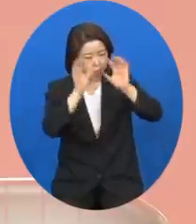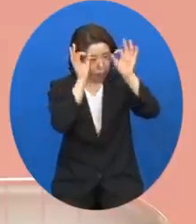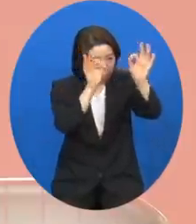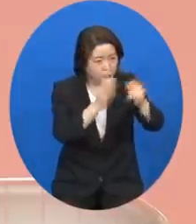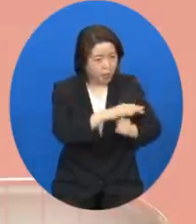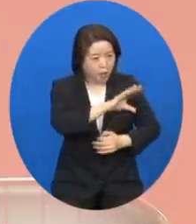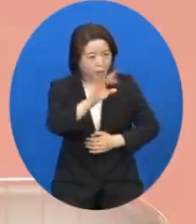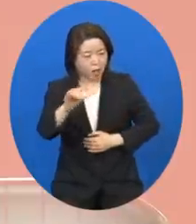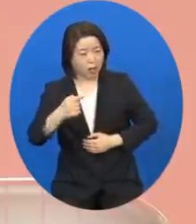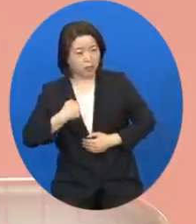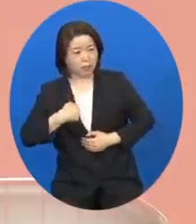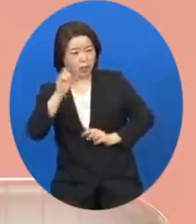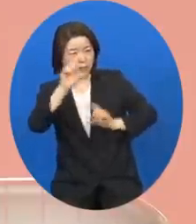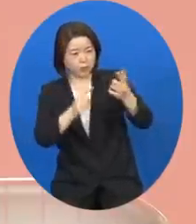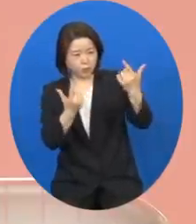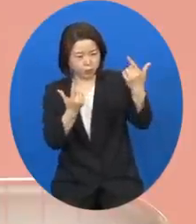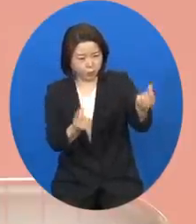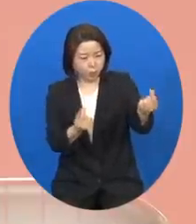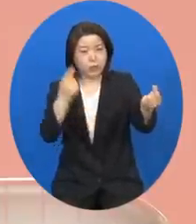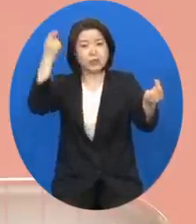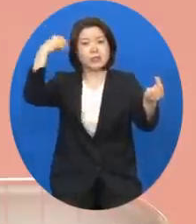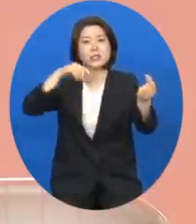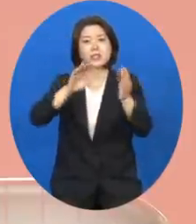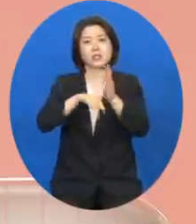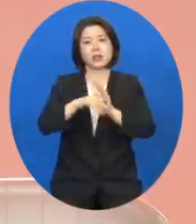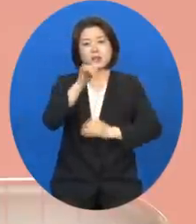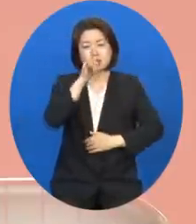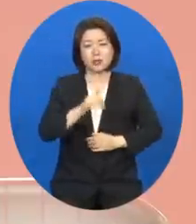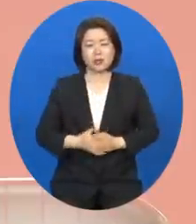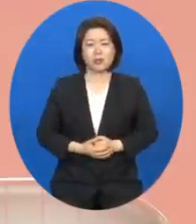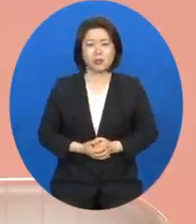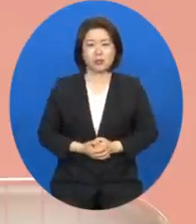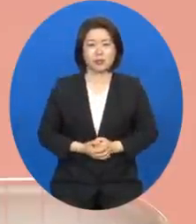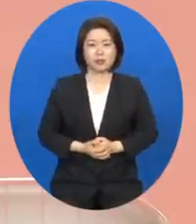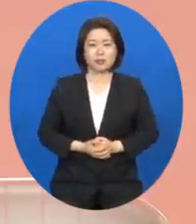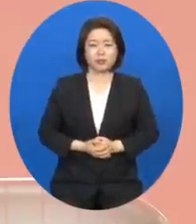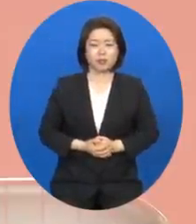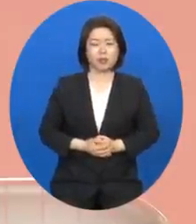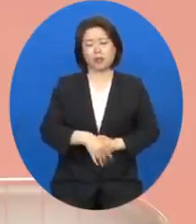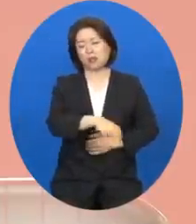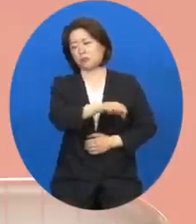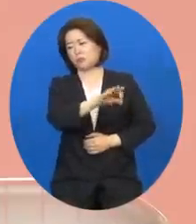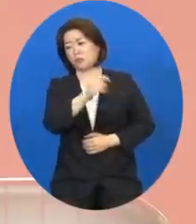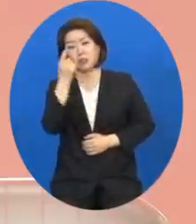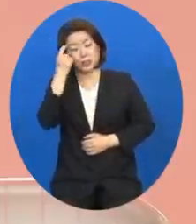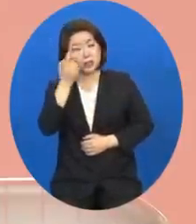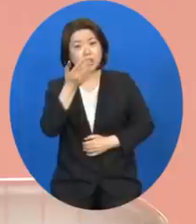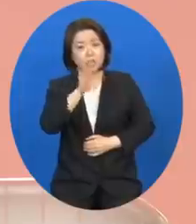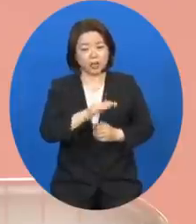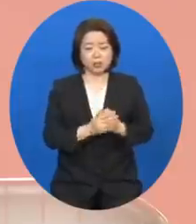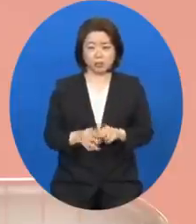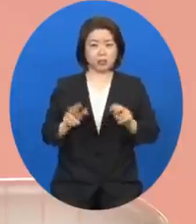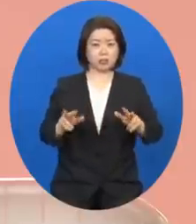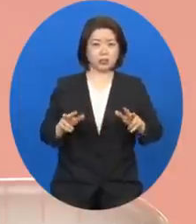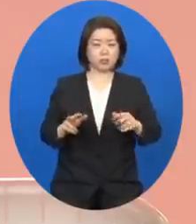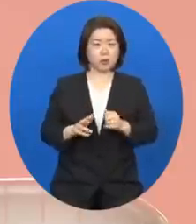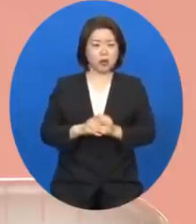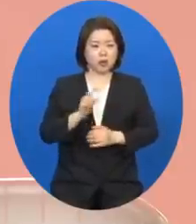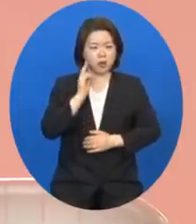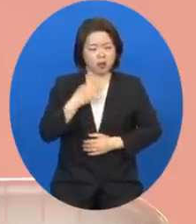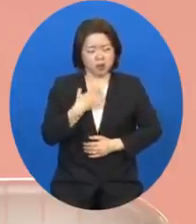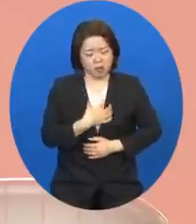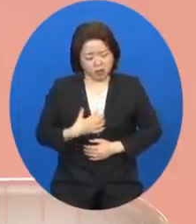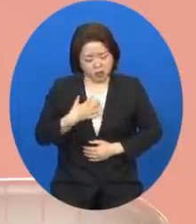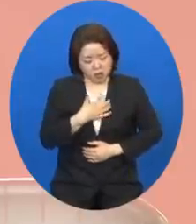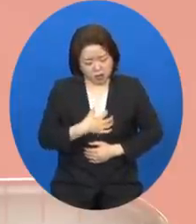가끔 나를 보고 있음을 느낄 때가 있었습니다. 대수롭지 않게 생각되었던 것이 이제는 너무 괴로운